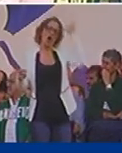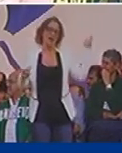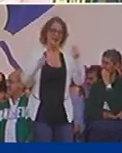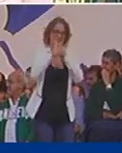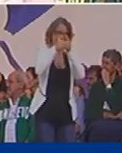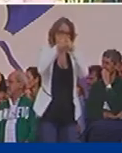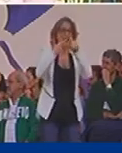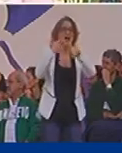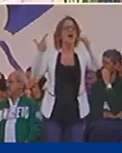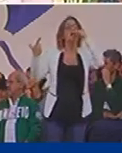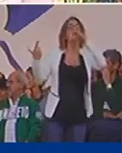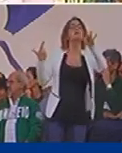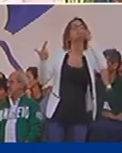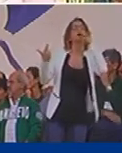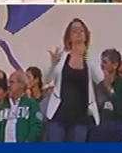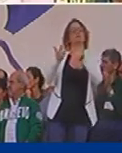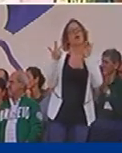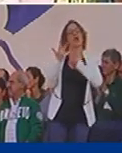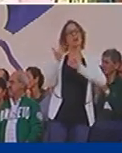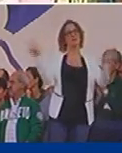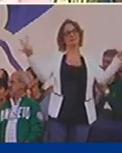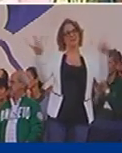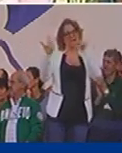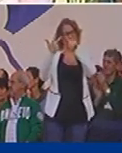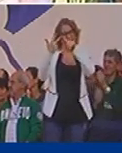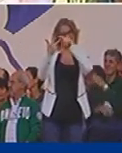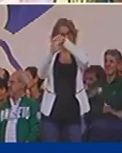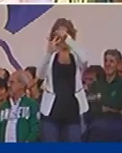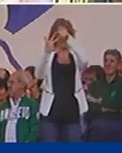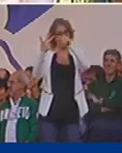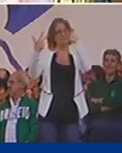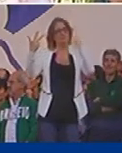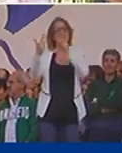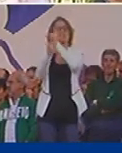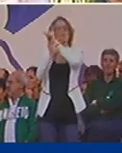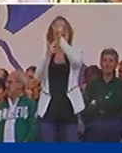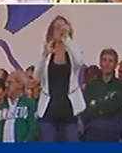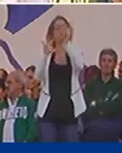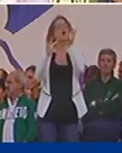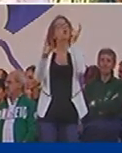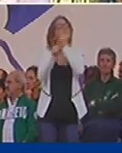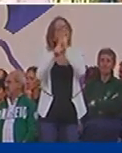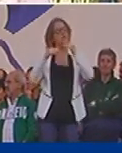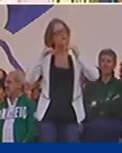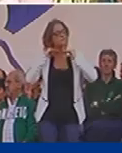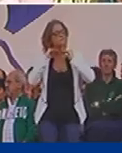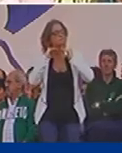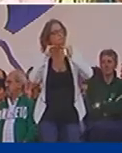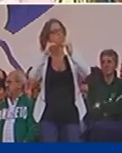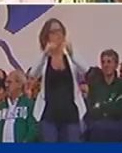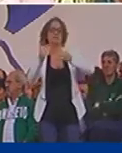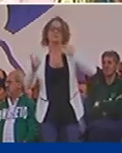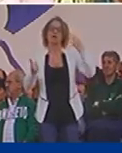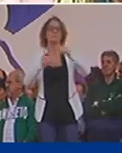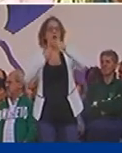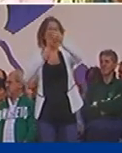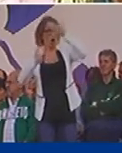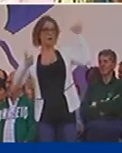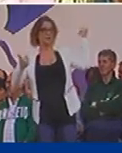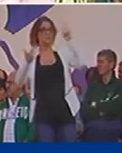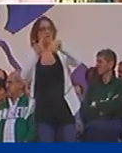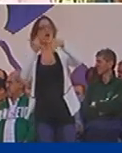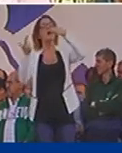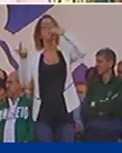capacità e libertà. Queste sono le tre parole che devono andare di pariasso: onestà,